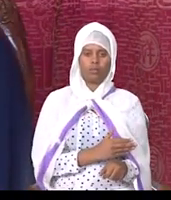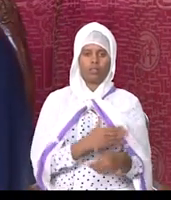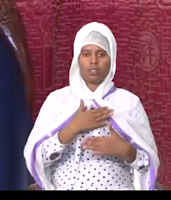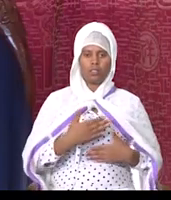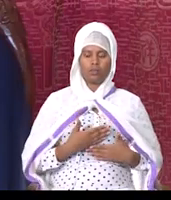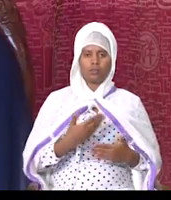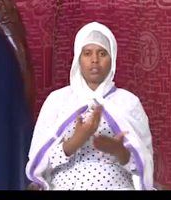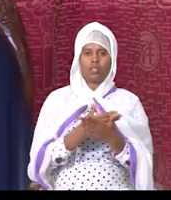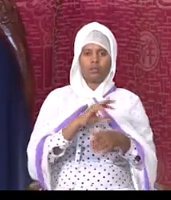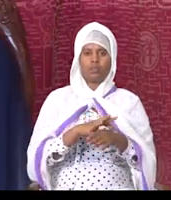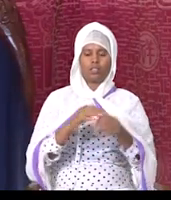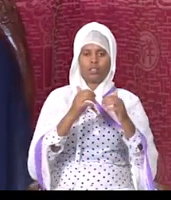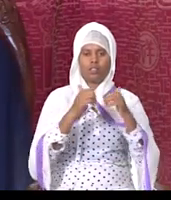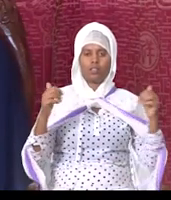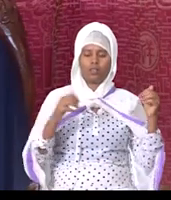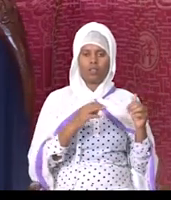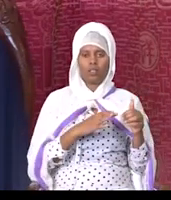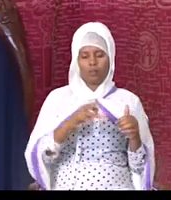ኣቐዲማ ነፍሲ ካብ ስጋ ክትፍለን ከላ